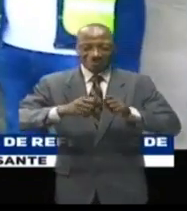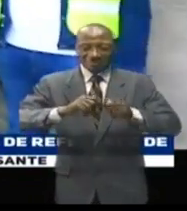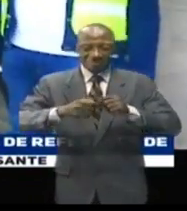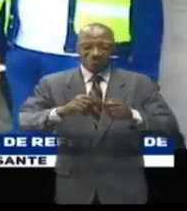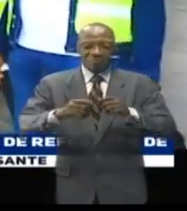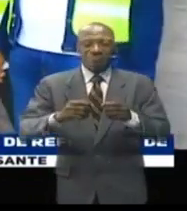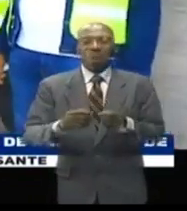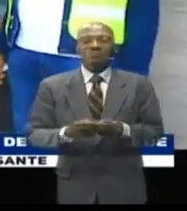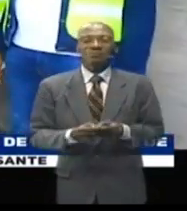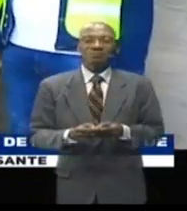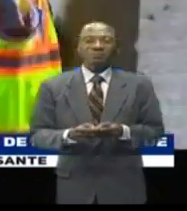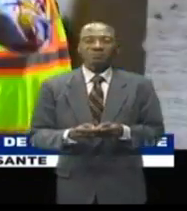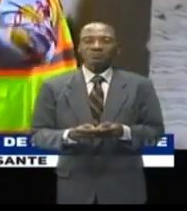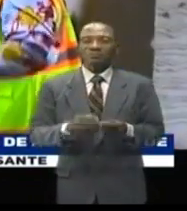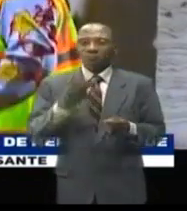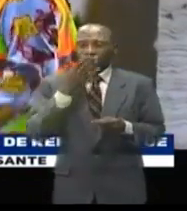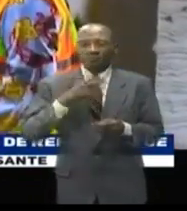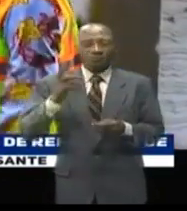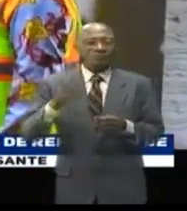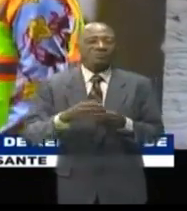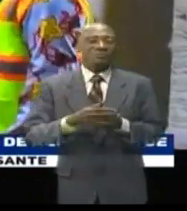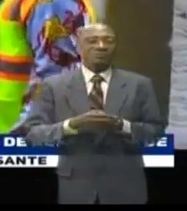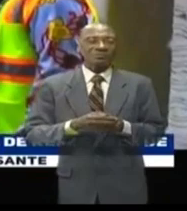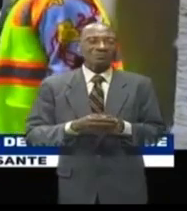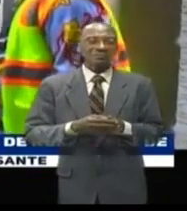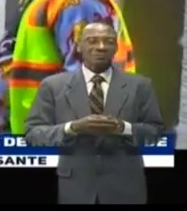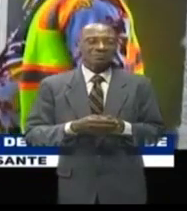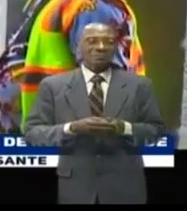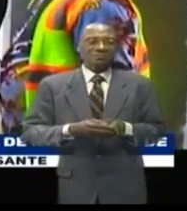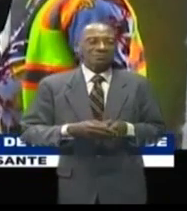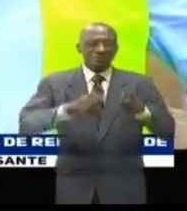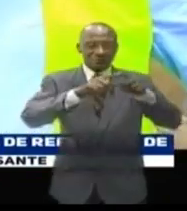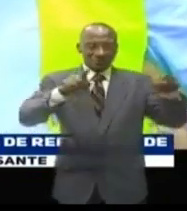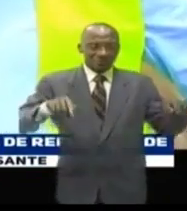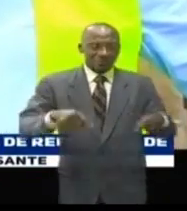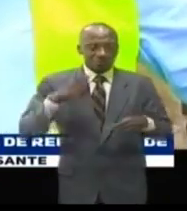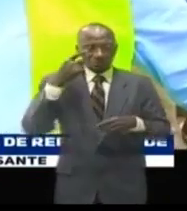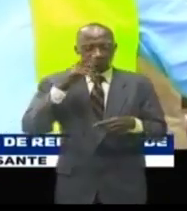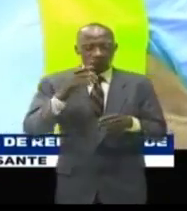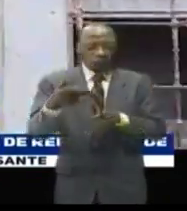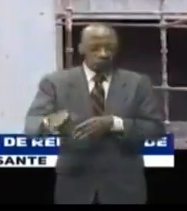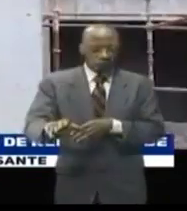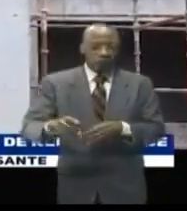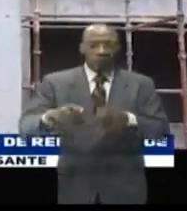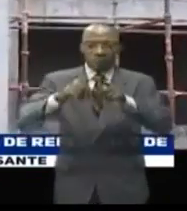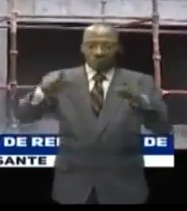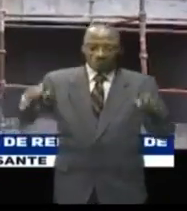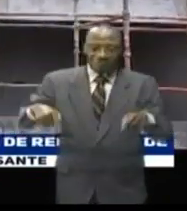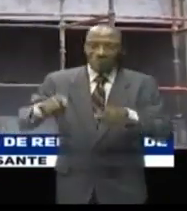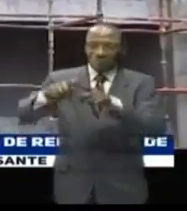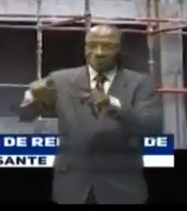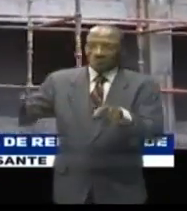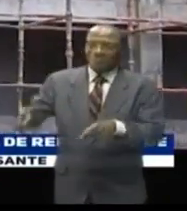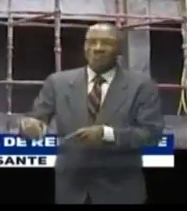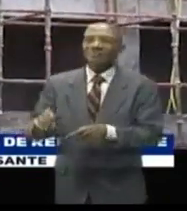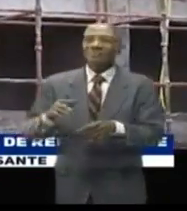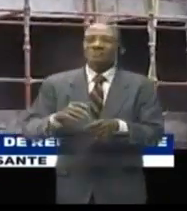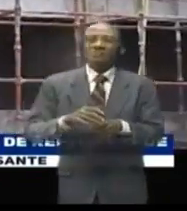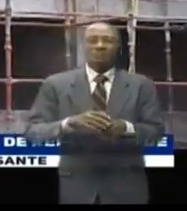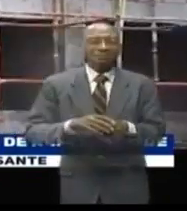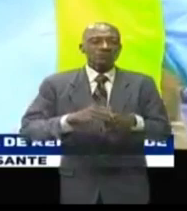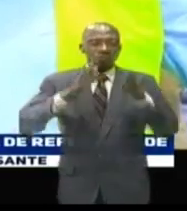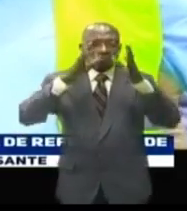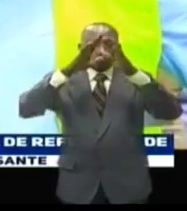1912 la mort la selle d'urgence et autres bâtiments pour la première fois nous avions quatre constructions et puis